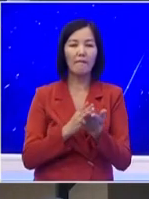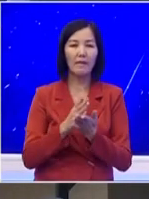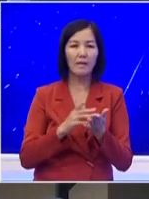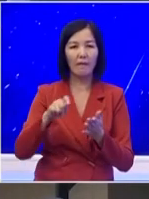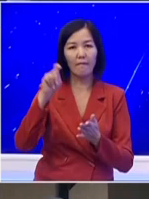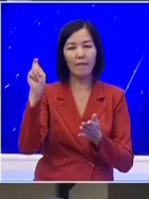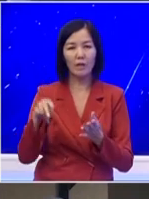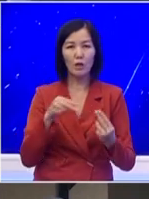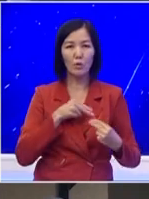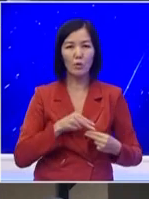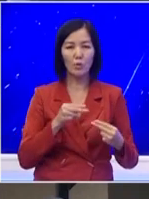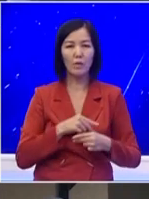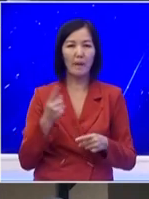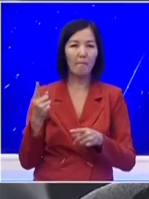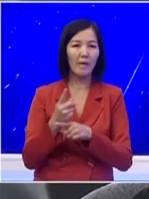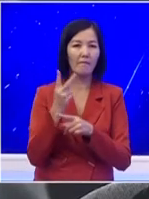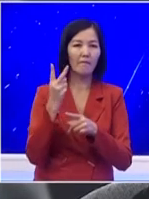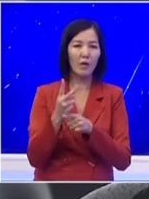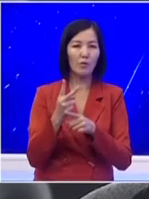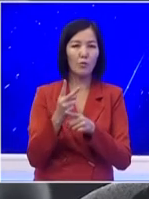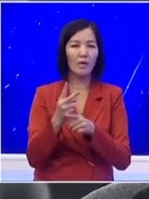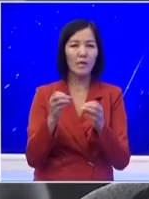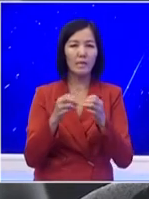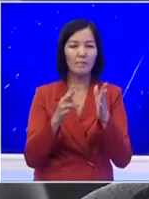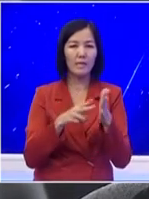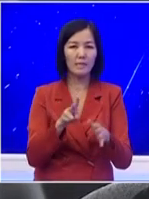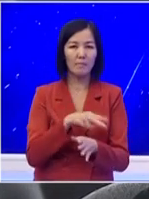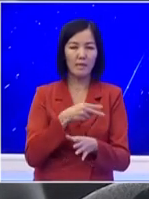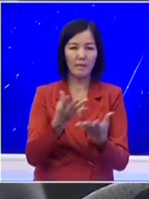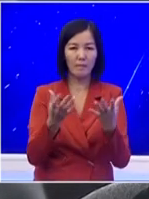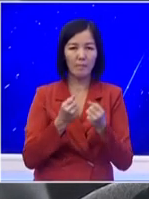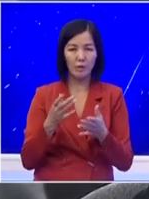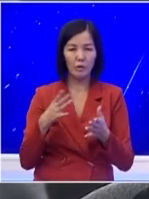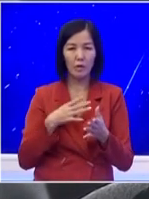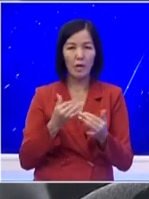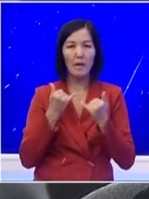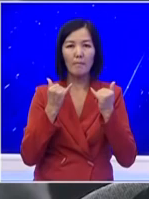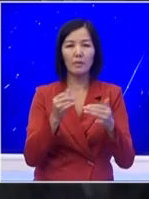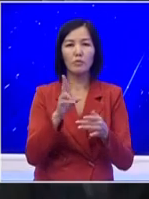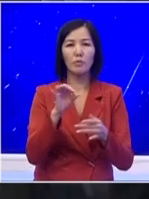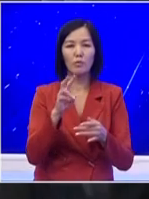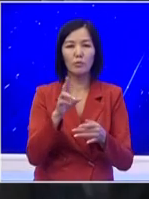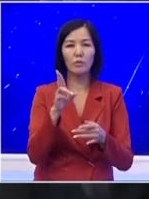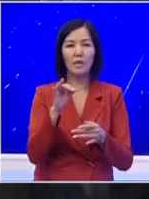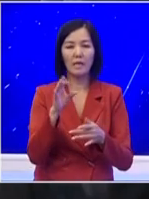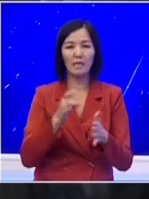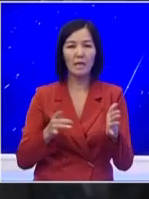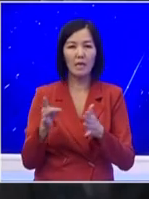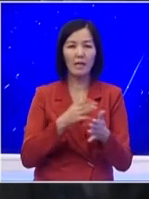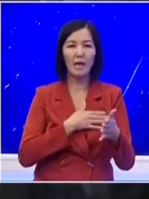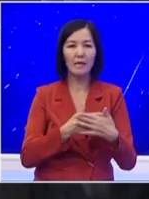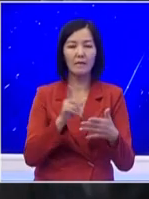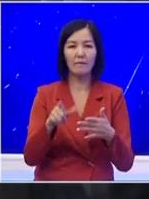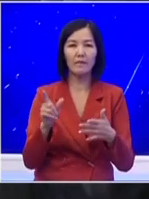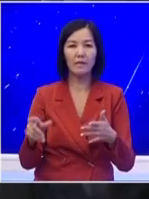орденов Отечественной войны 1-й и 2-й степени и 17 медалей, почетный гражданин Куксусского и Каратальского районов, активный